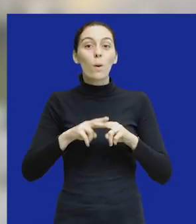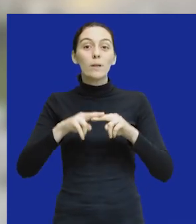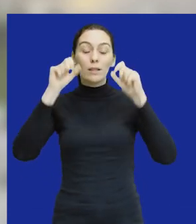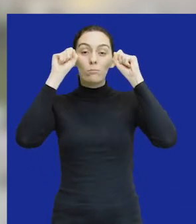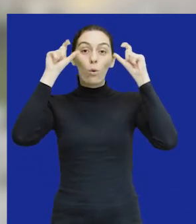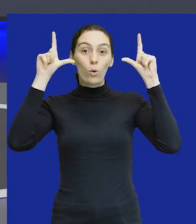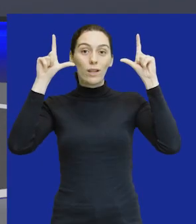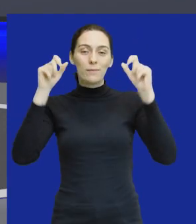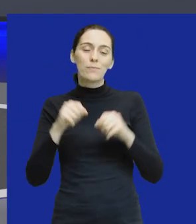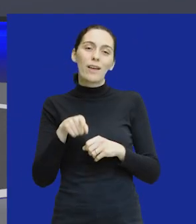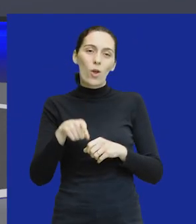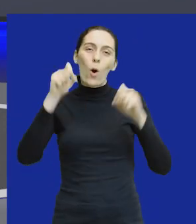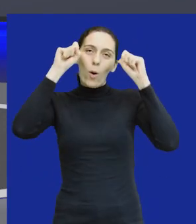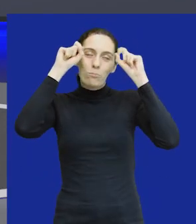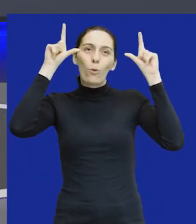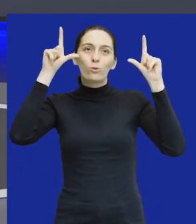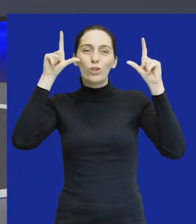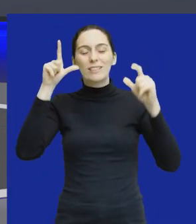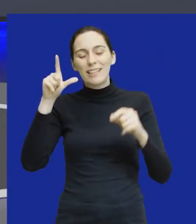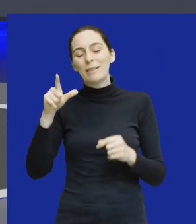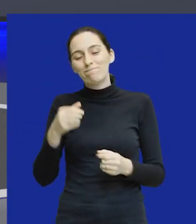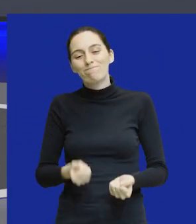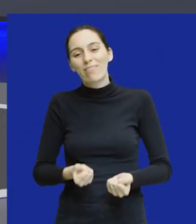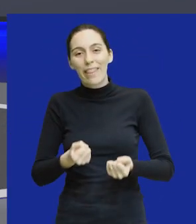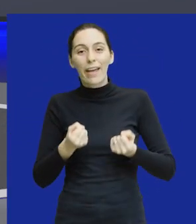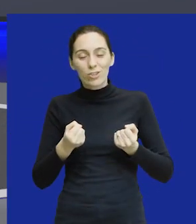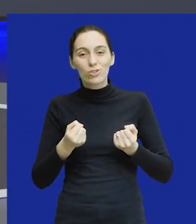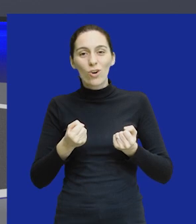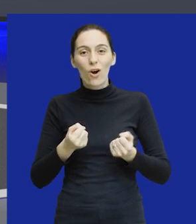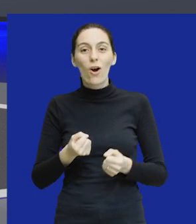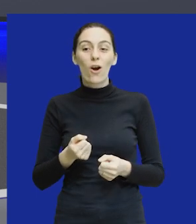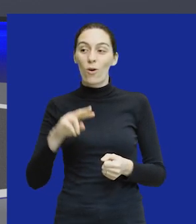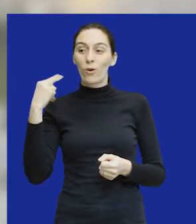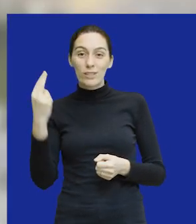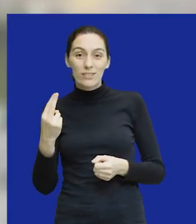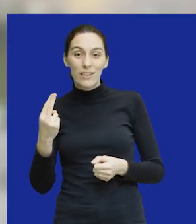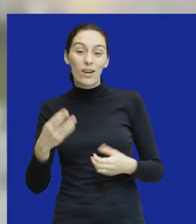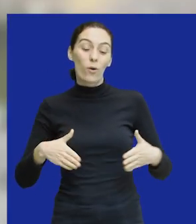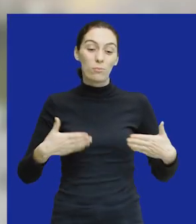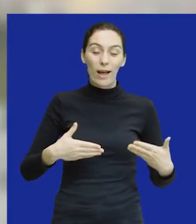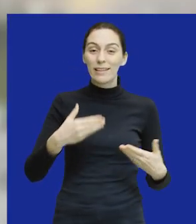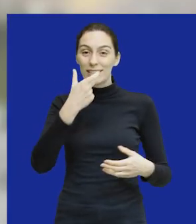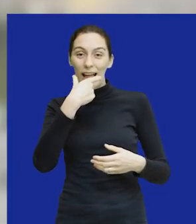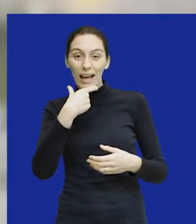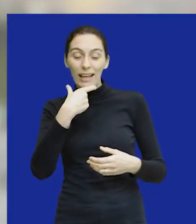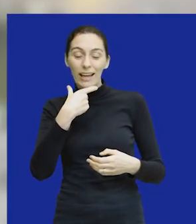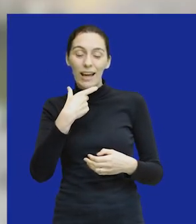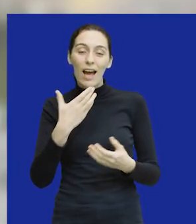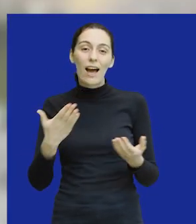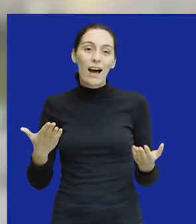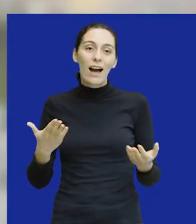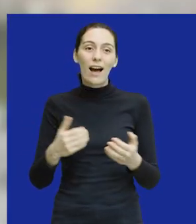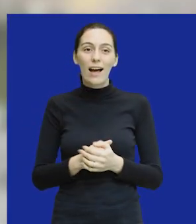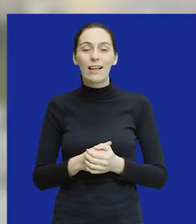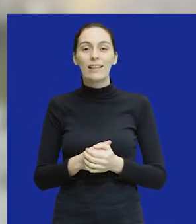biti budan, iako to buđenje malo zna pružati otpor kod svih, i kod mladih i kod